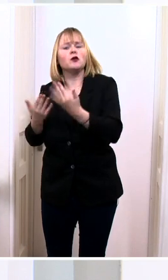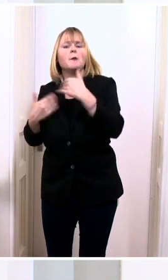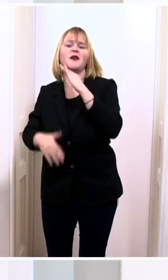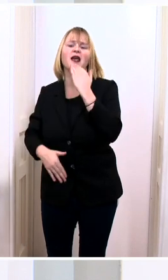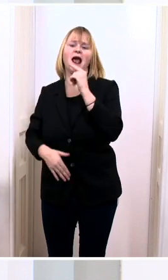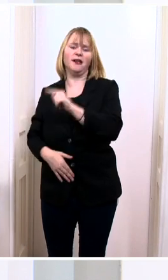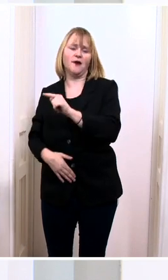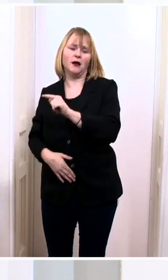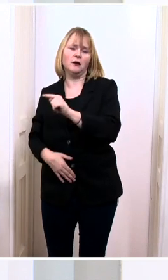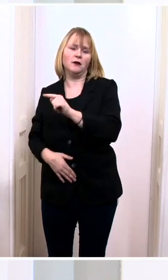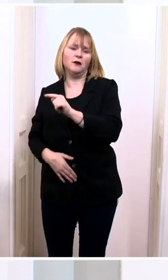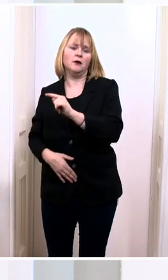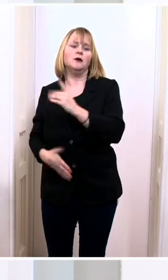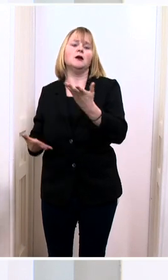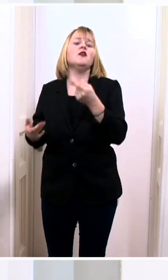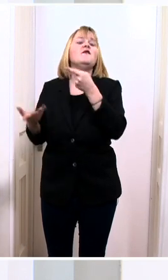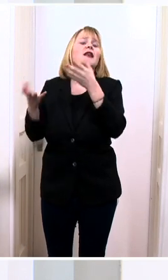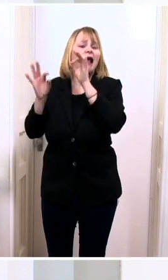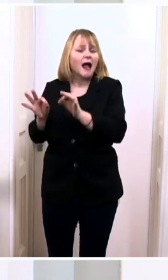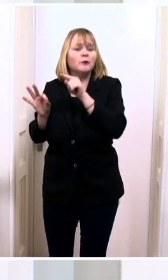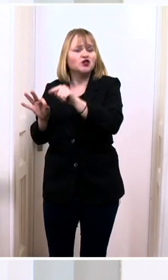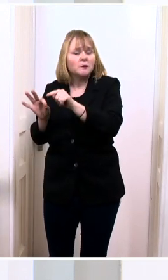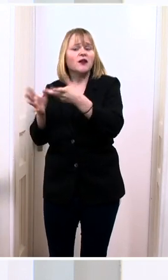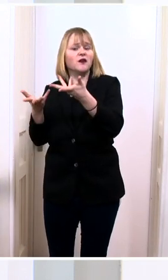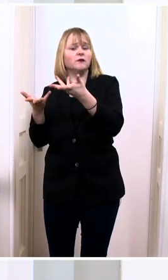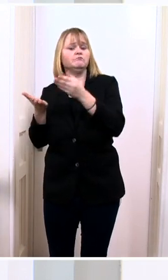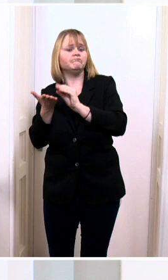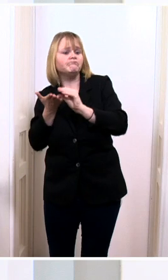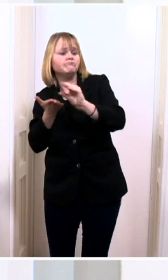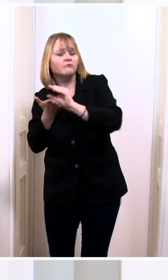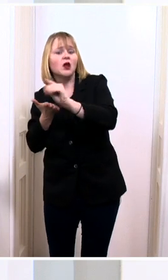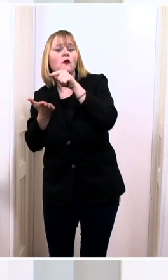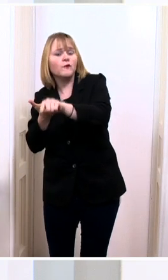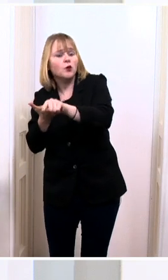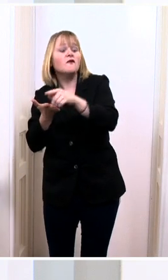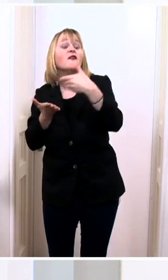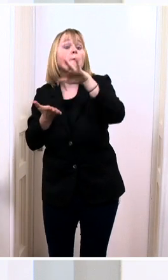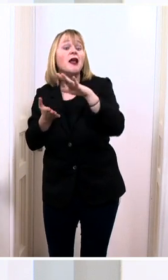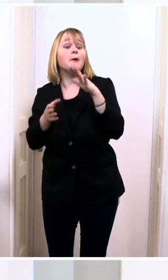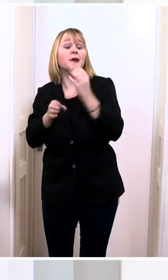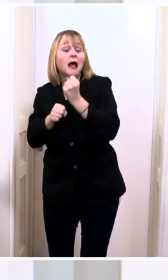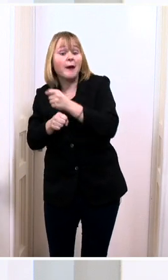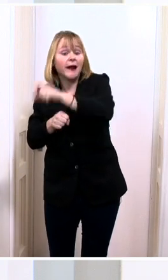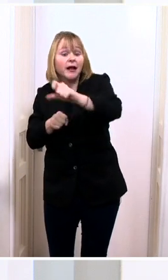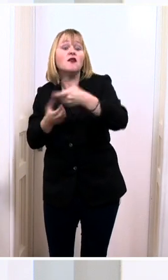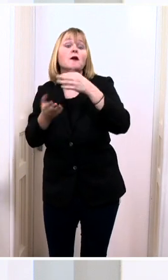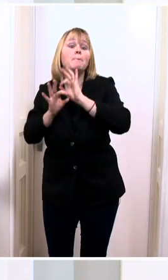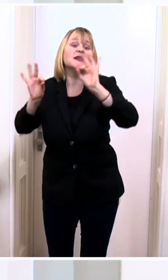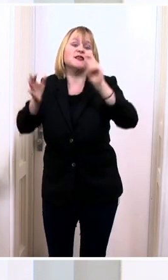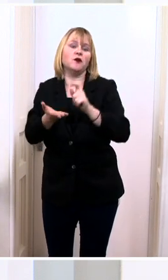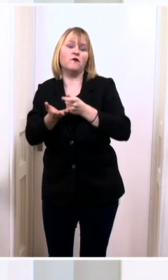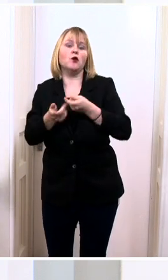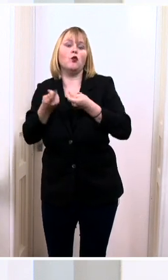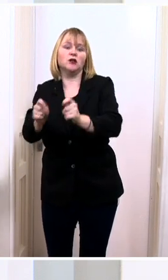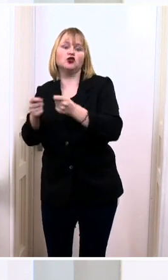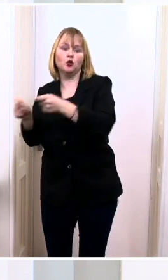dort unterstützen, wo eben auch dann mehr Mitarbeitende im Betrieb sind. Der grüne Bereich,